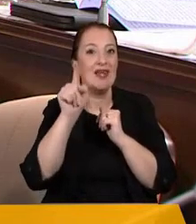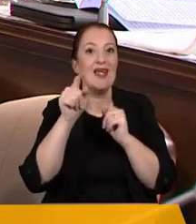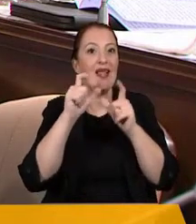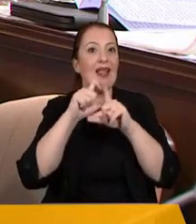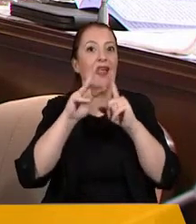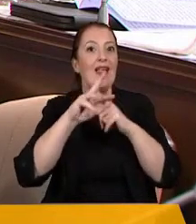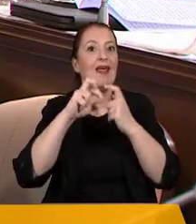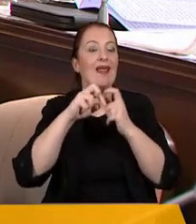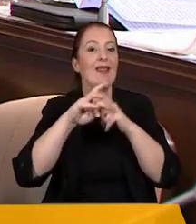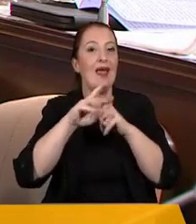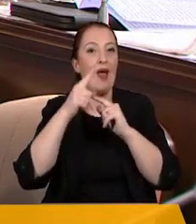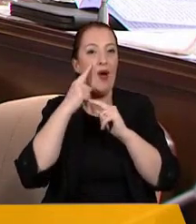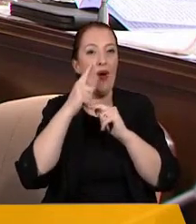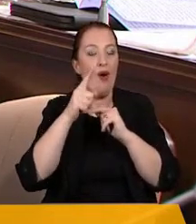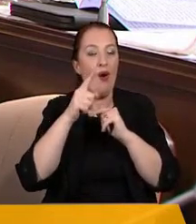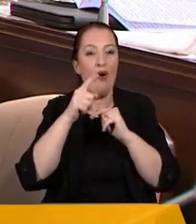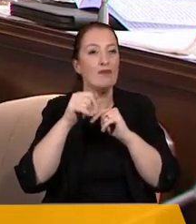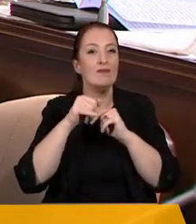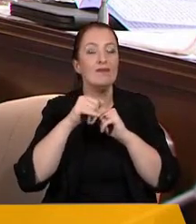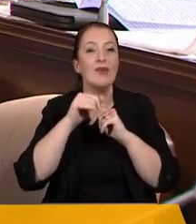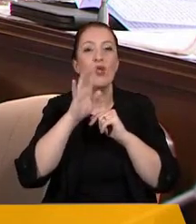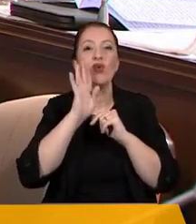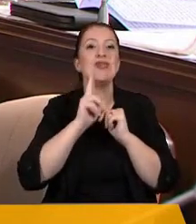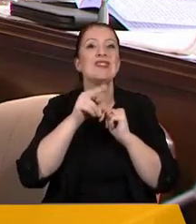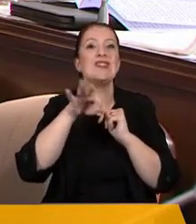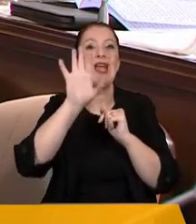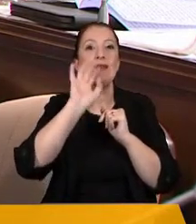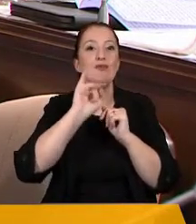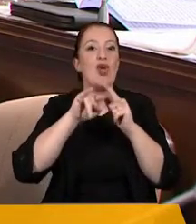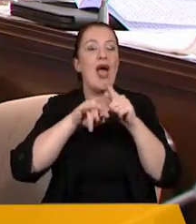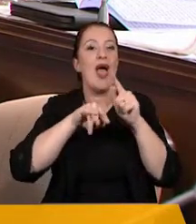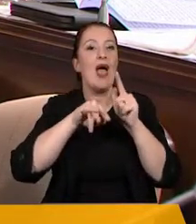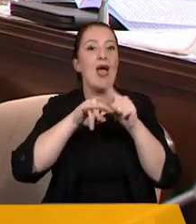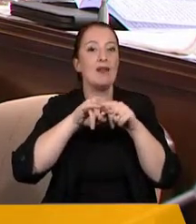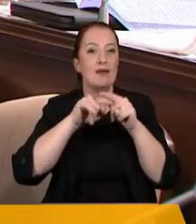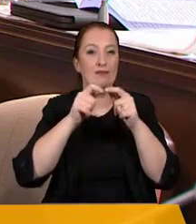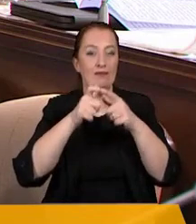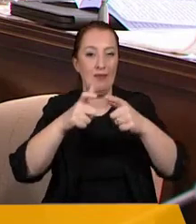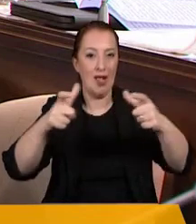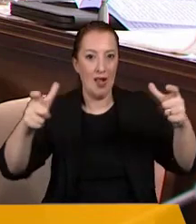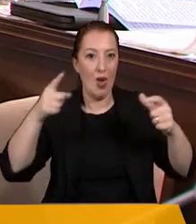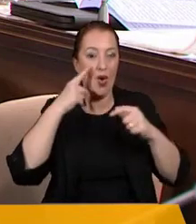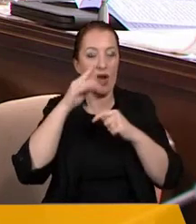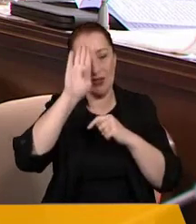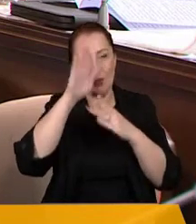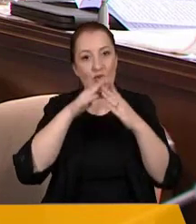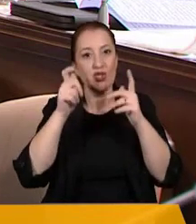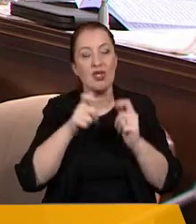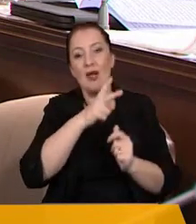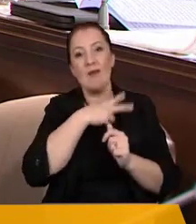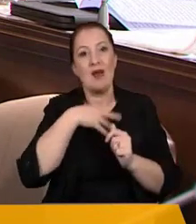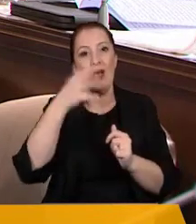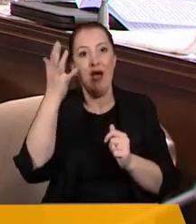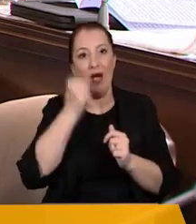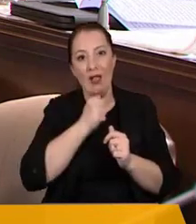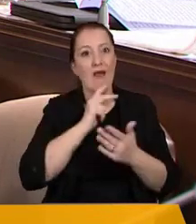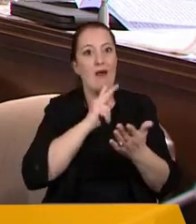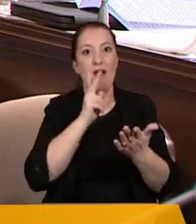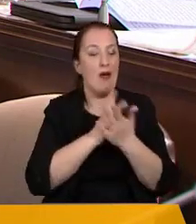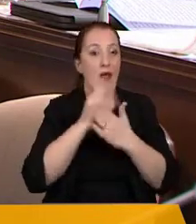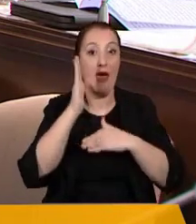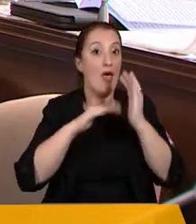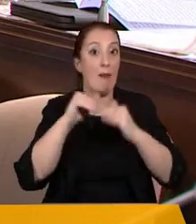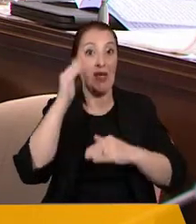alan, yaklaşık 470 hektarlık alan, İstanbul Büyükşehir Belediyesi'nin aldığı bir kararla yapı yasaklı olarak ilan